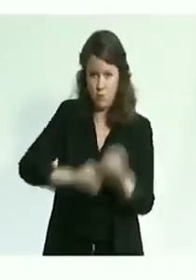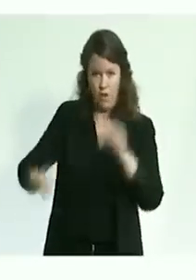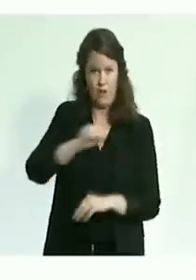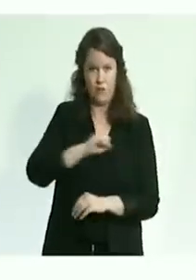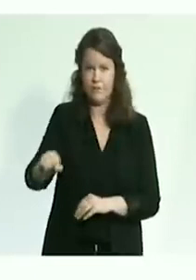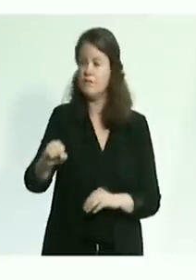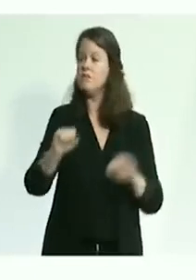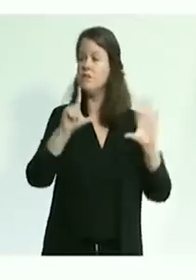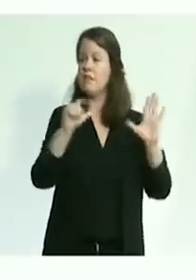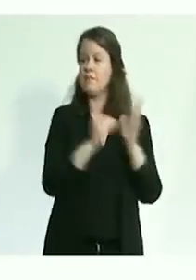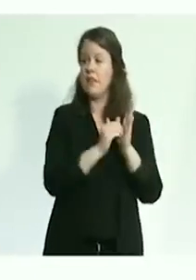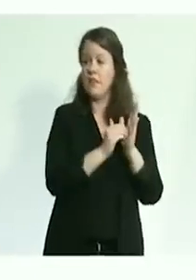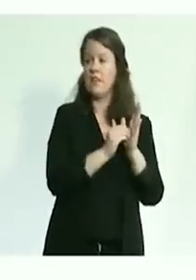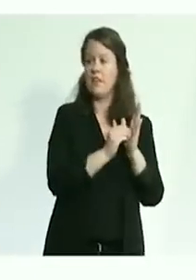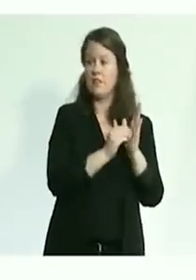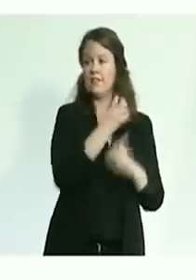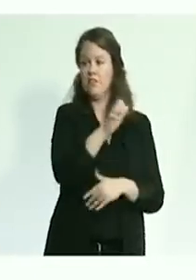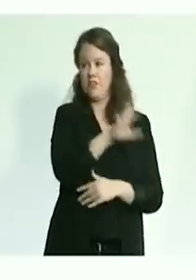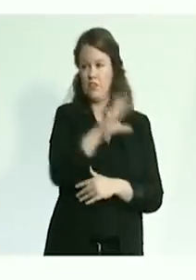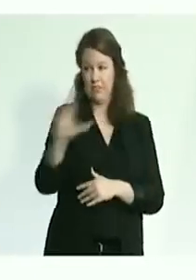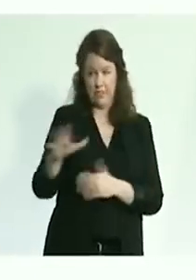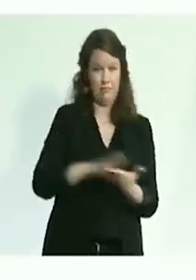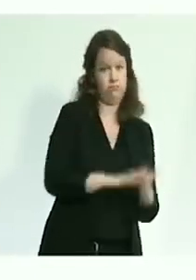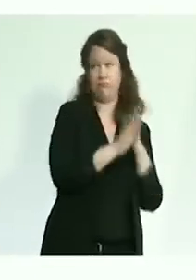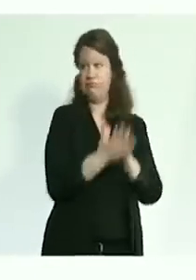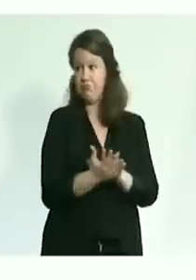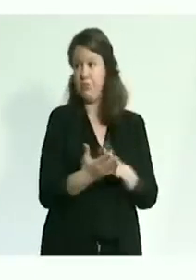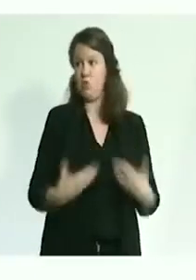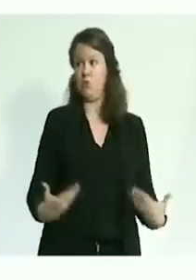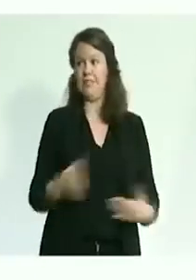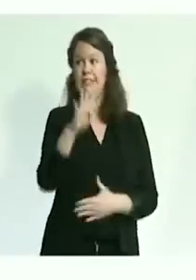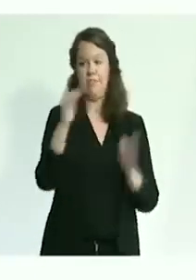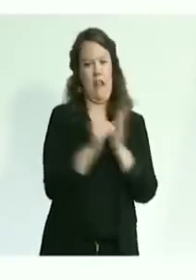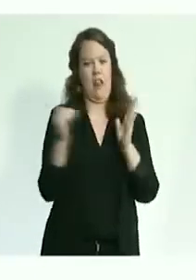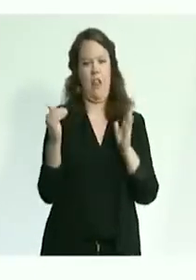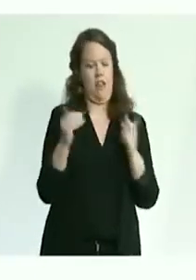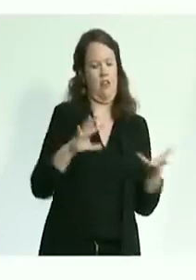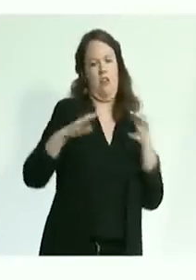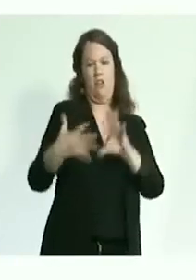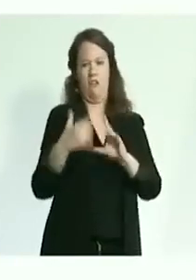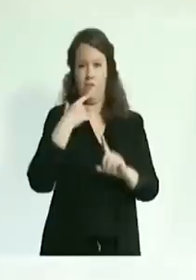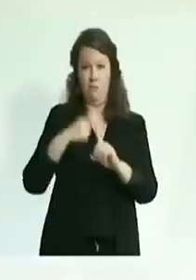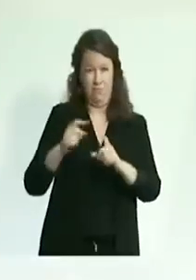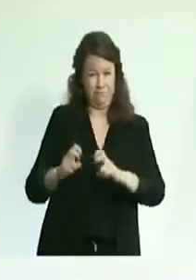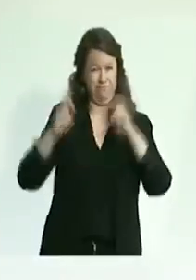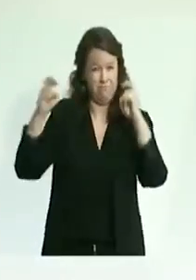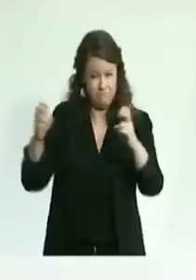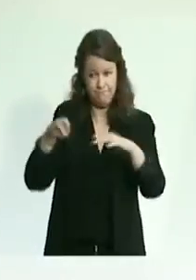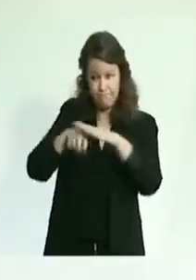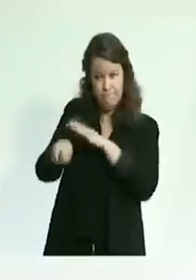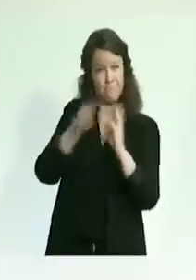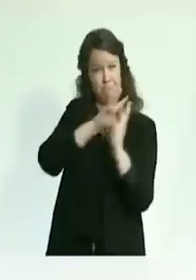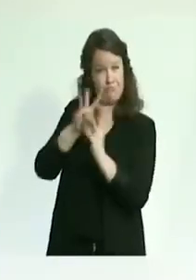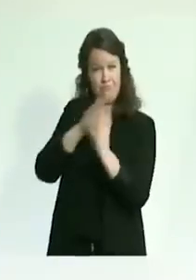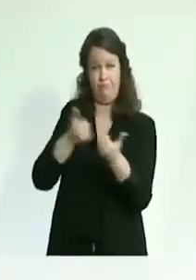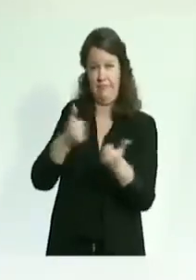000 ce soir, soit une augmentation de 455 patients en plus dans les réa, pour un nombre total de patients qui dépasse les